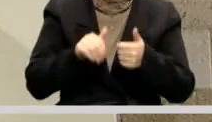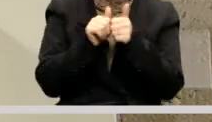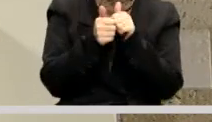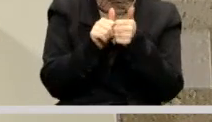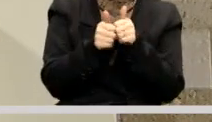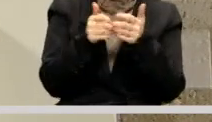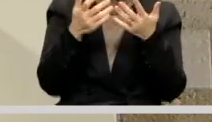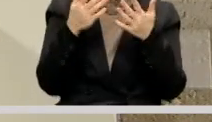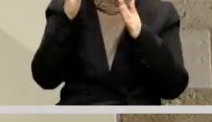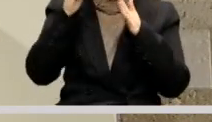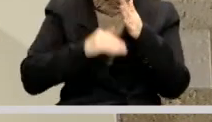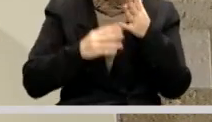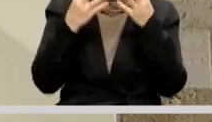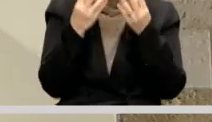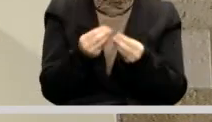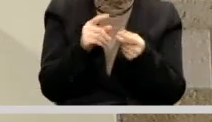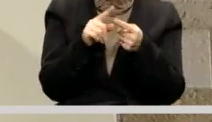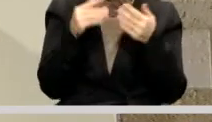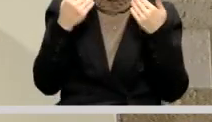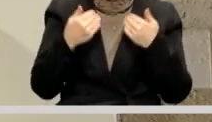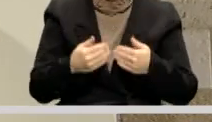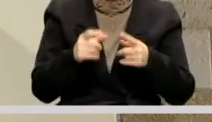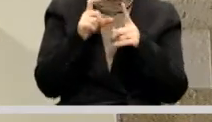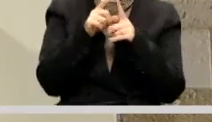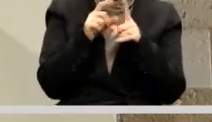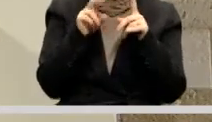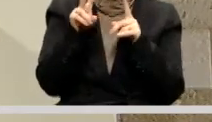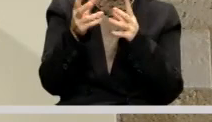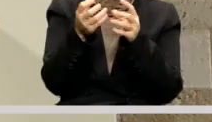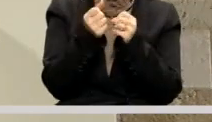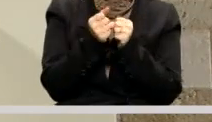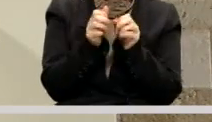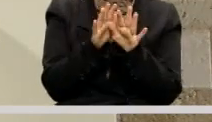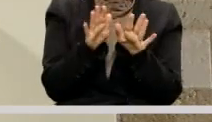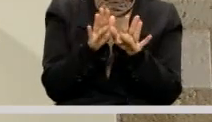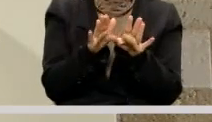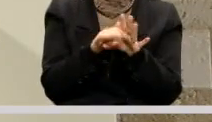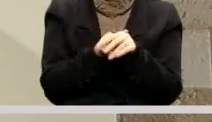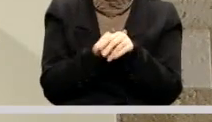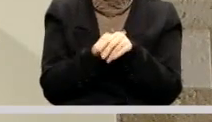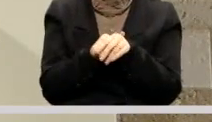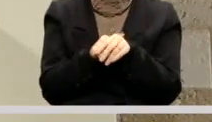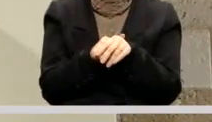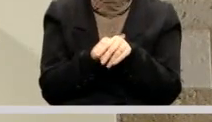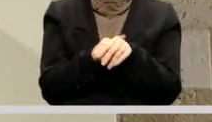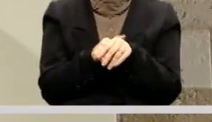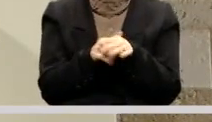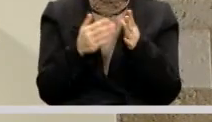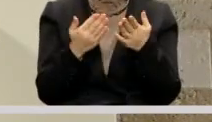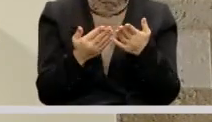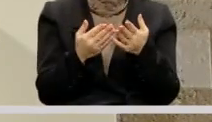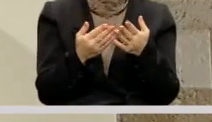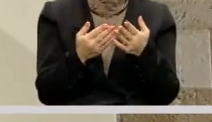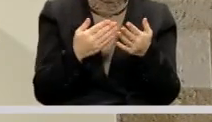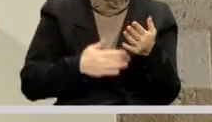olması anoreksijenik hormonlar dediğimiz iştah kapatıcı hormonların yetersiz salgılanmasına, leptin düzeyinin düşük olmasına yani